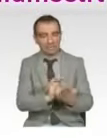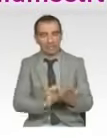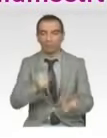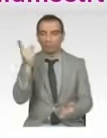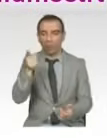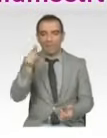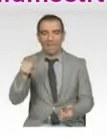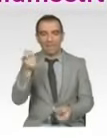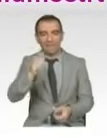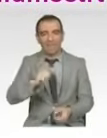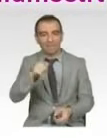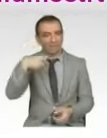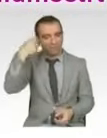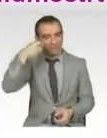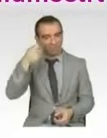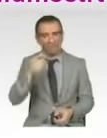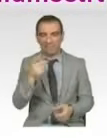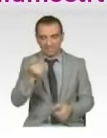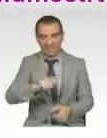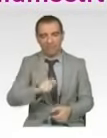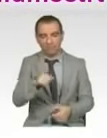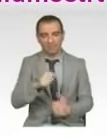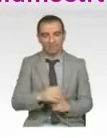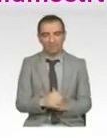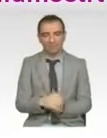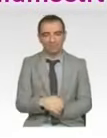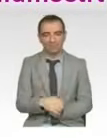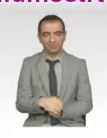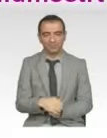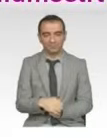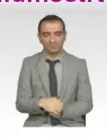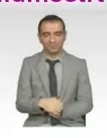yönettiği kısa filmler çekmeye başladı.